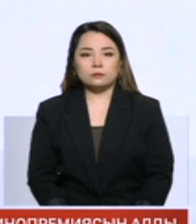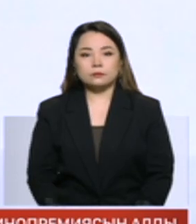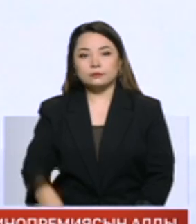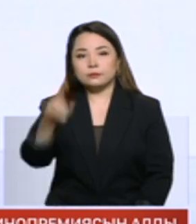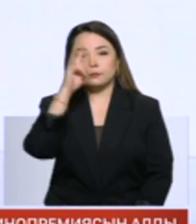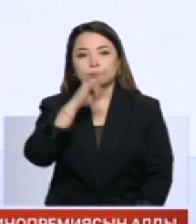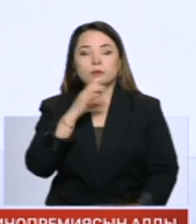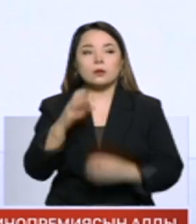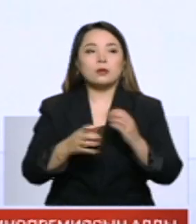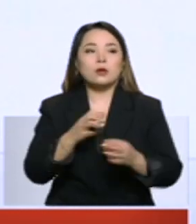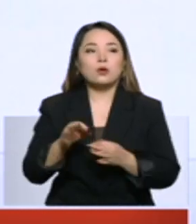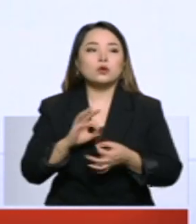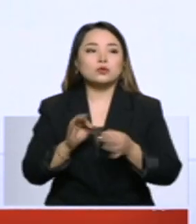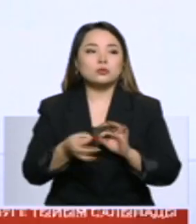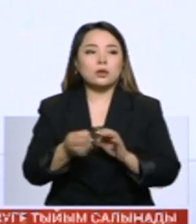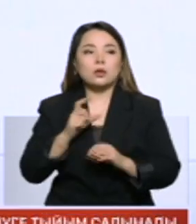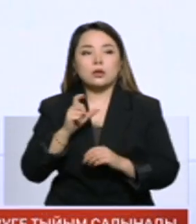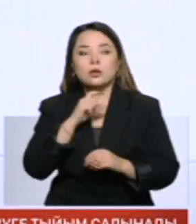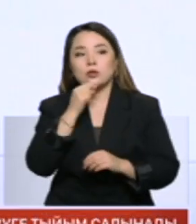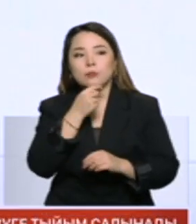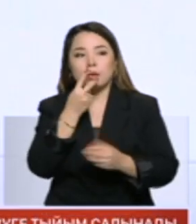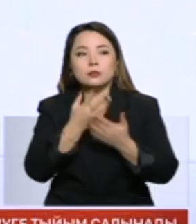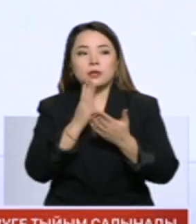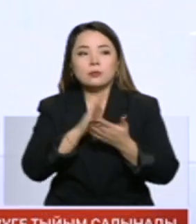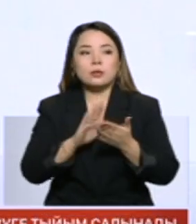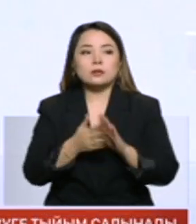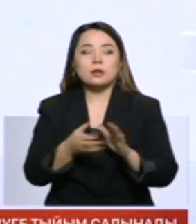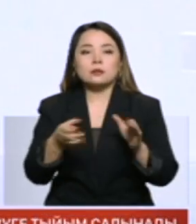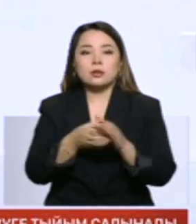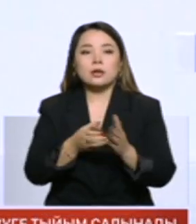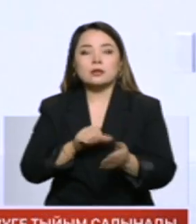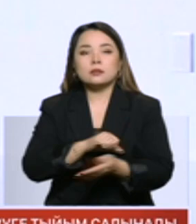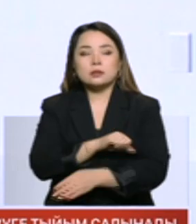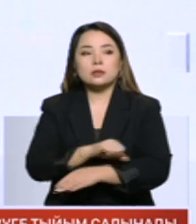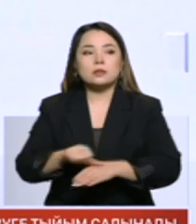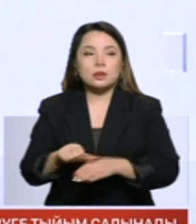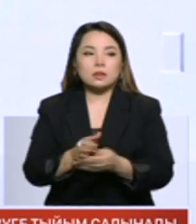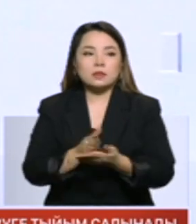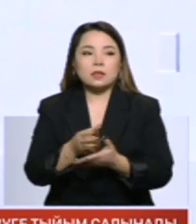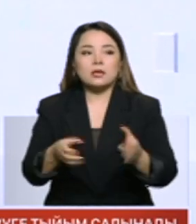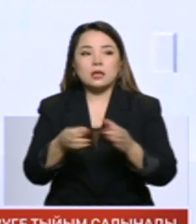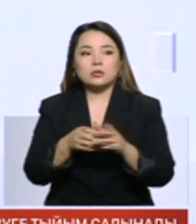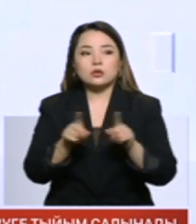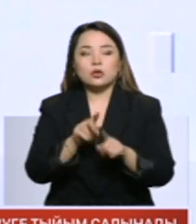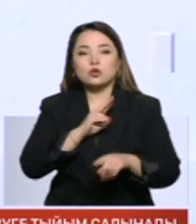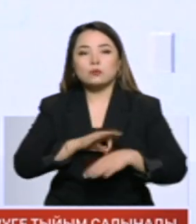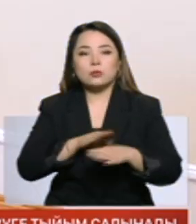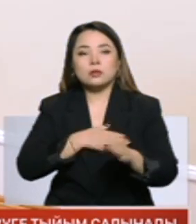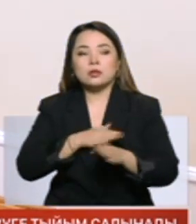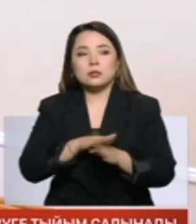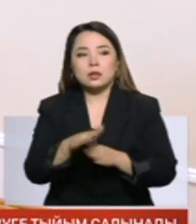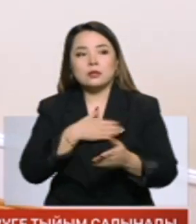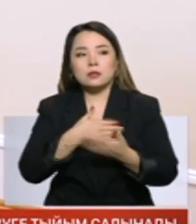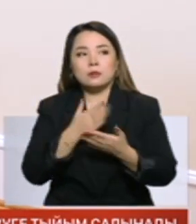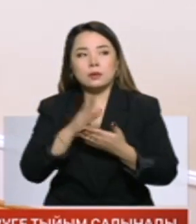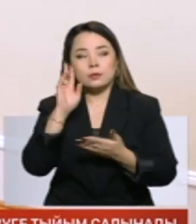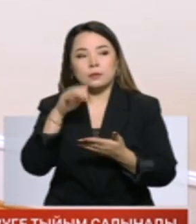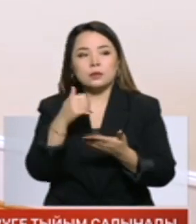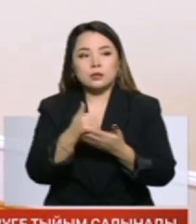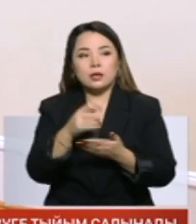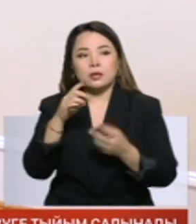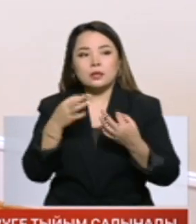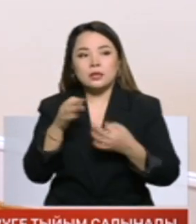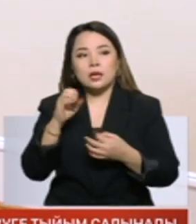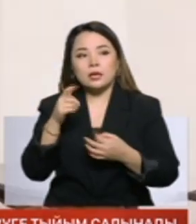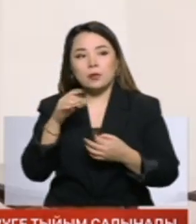Қазақстан әлемді күрделі экономикалық саяси ахуалға қарамастан, сыртқы саясатын ұқыпты әрі тиянақты жүргізіп келеді. Мемлекет басшысының Егемен